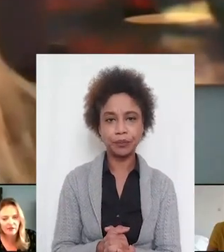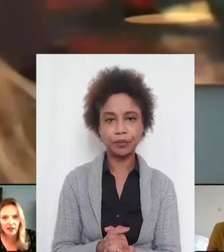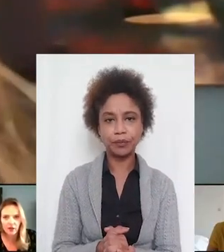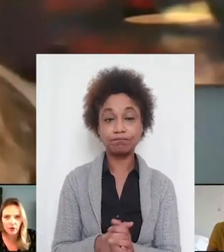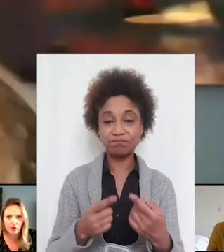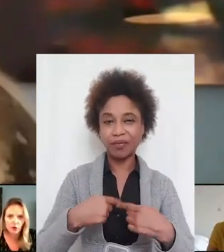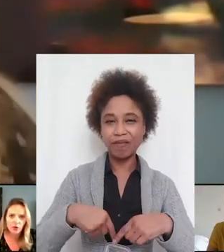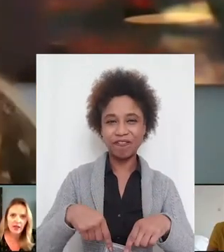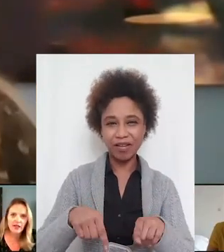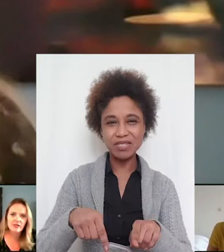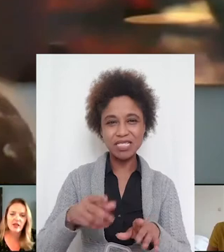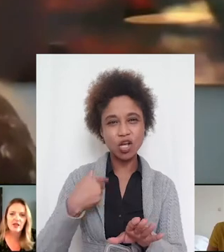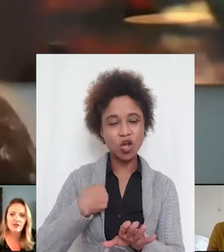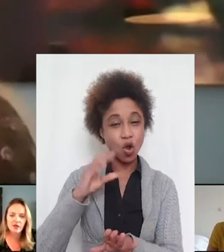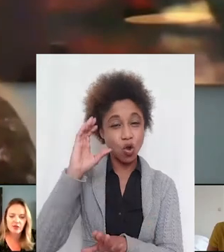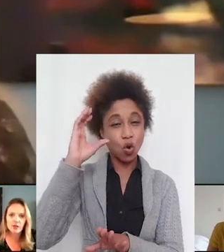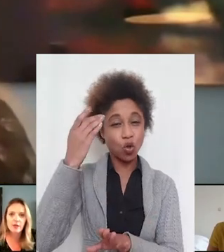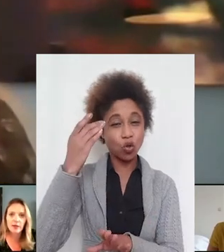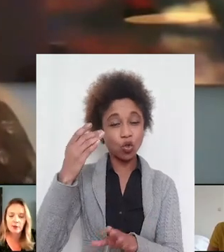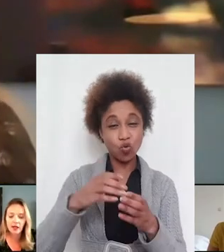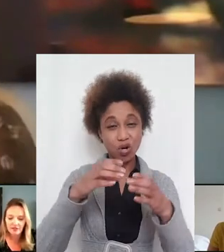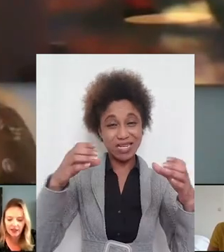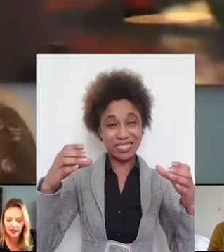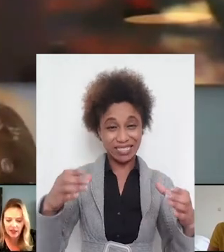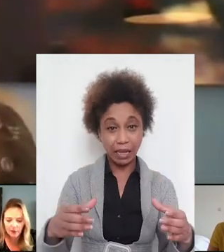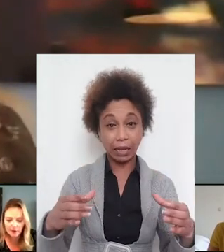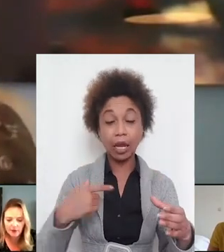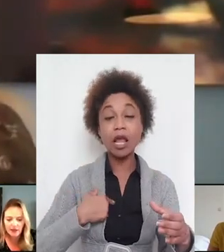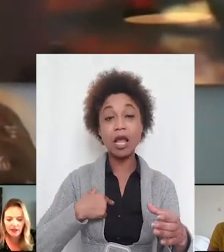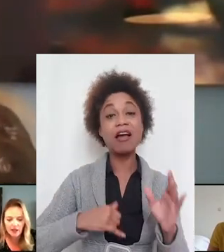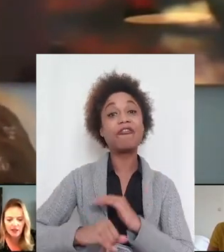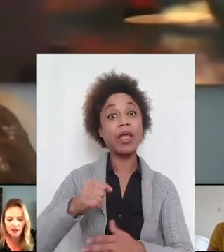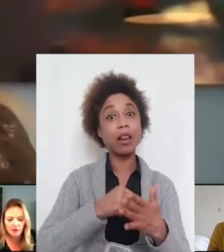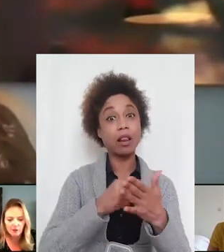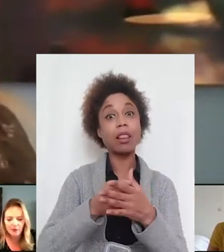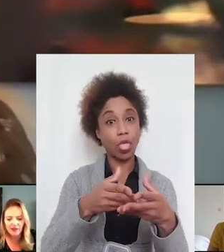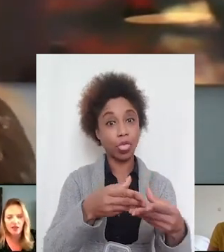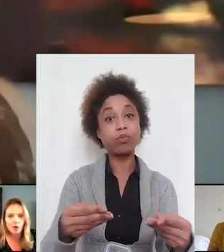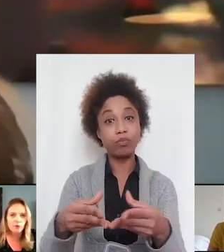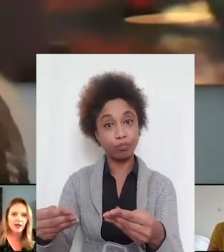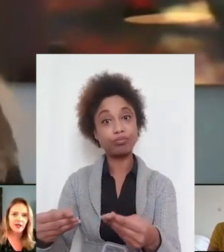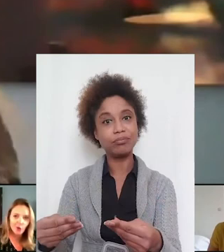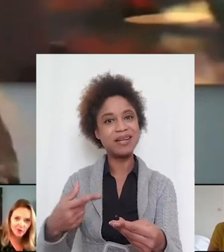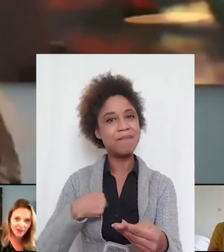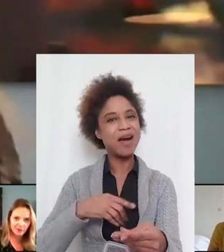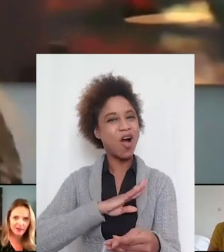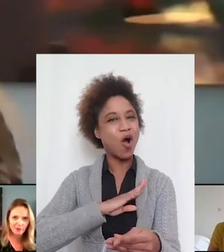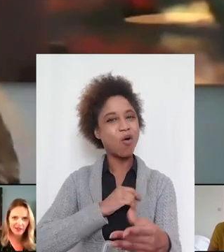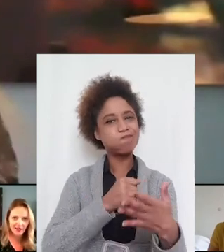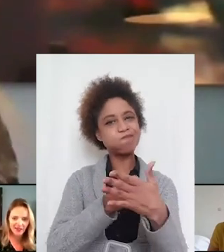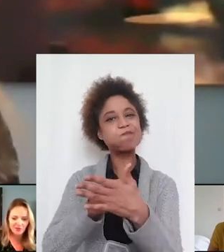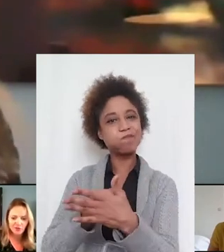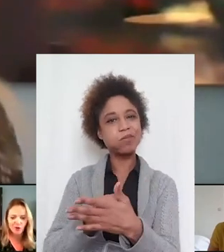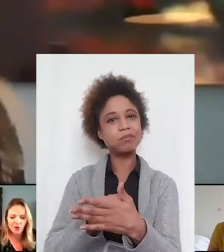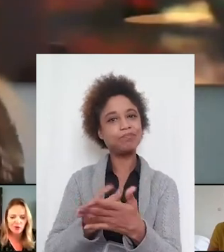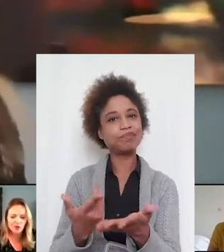En wij kunnen als culturele instelling veel van die belemmeringen wegnemen. Maar wij lopen daarin ook tegen belemmeringen